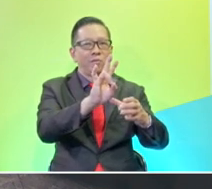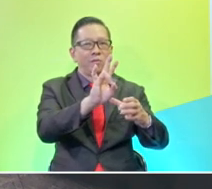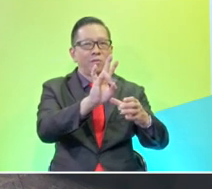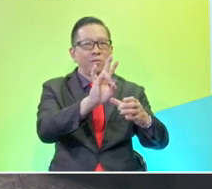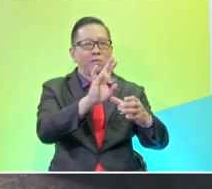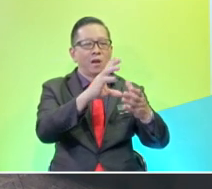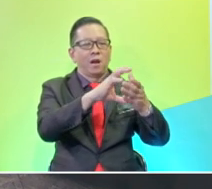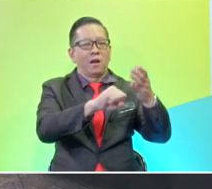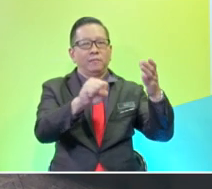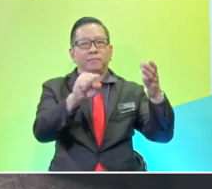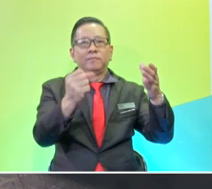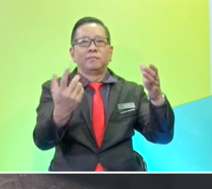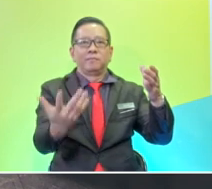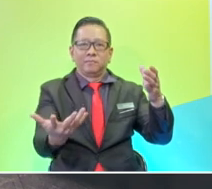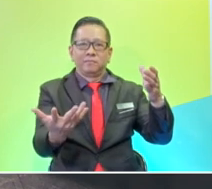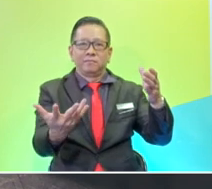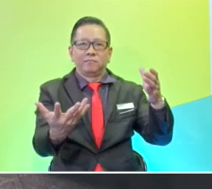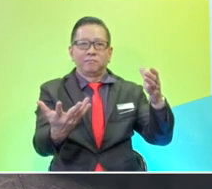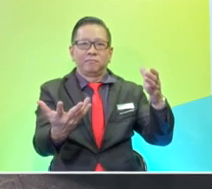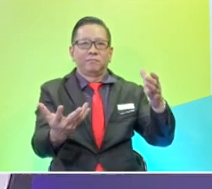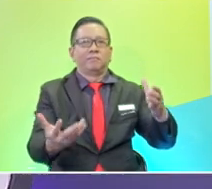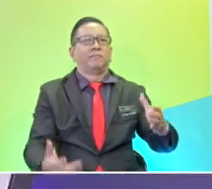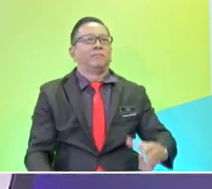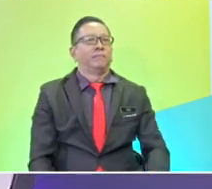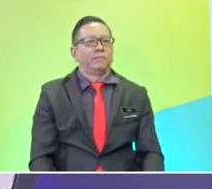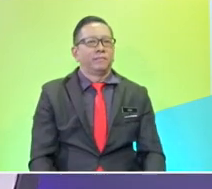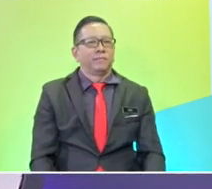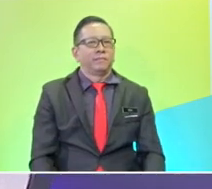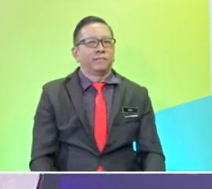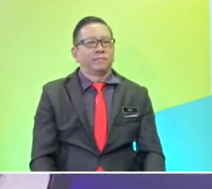dengan berapa ini rumah Oke